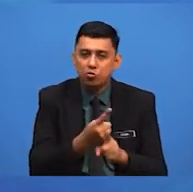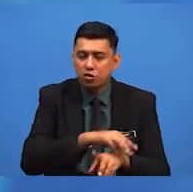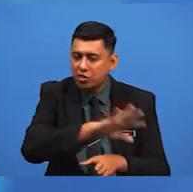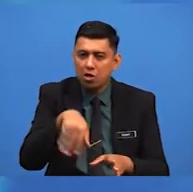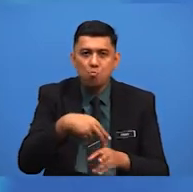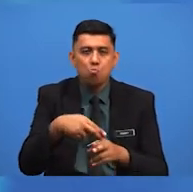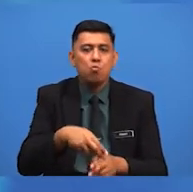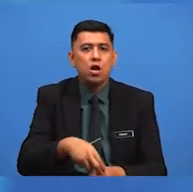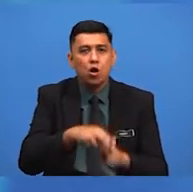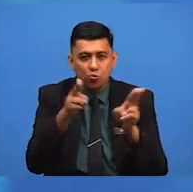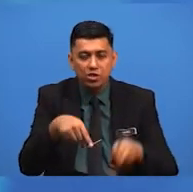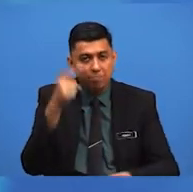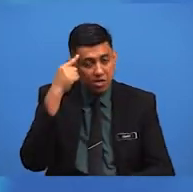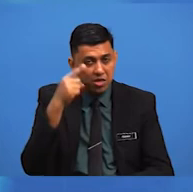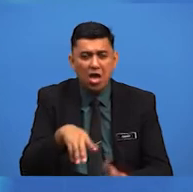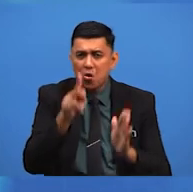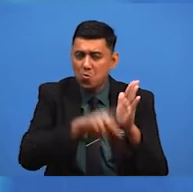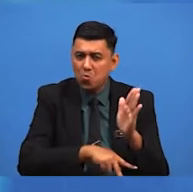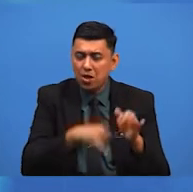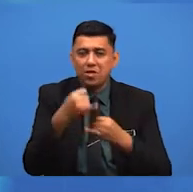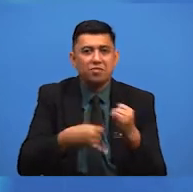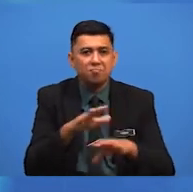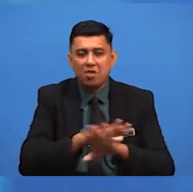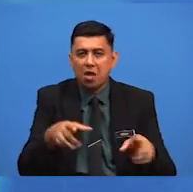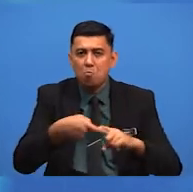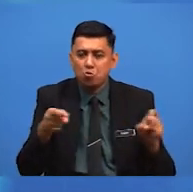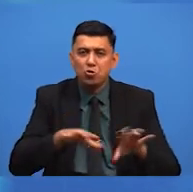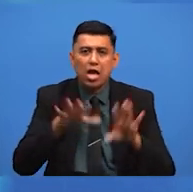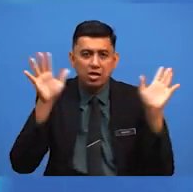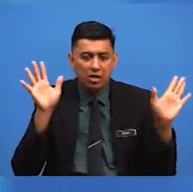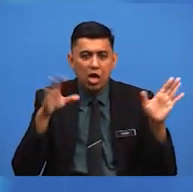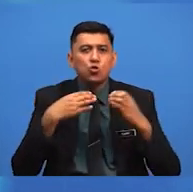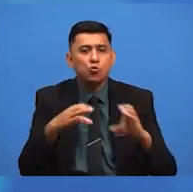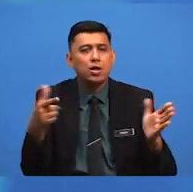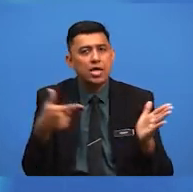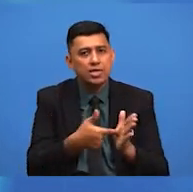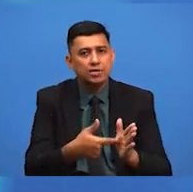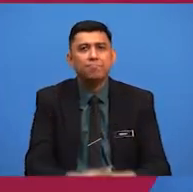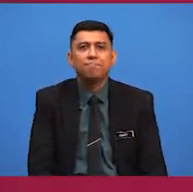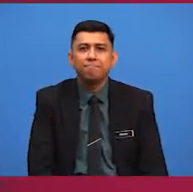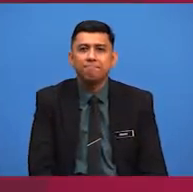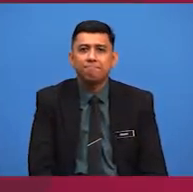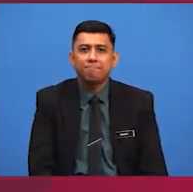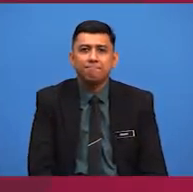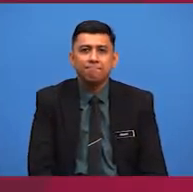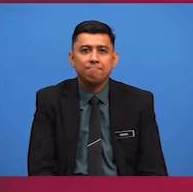diberikan. Bagi murid-murid yang kurang berjaya, jangan putus asa dan cuba lagi.